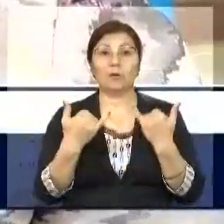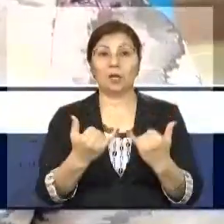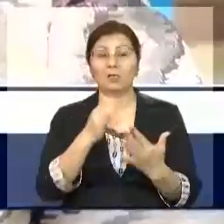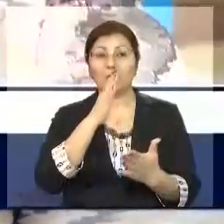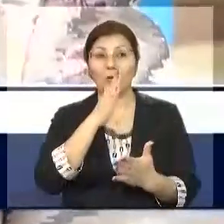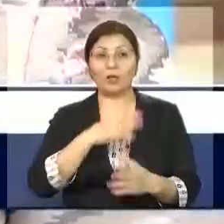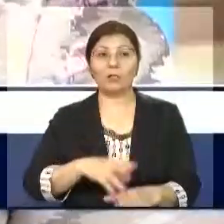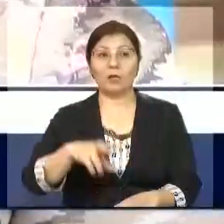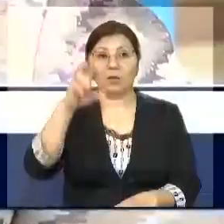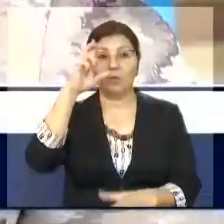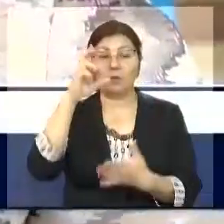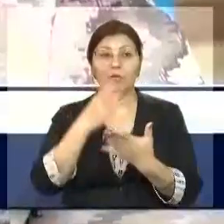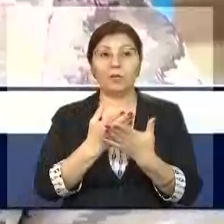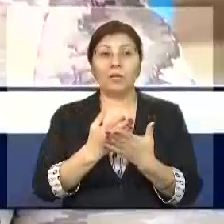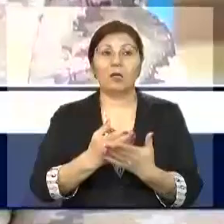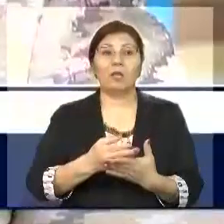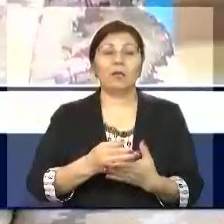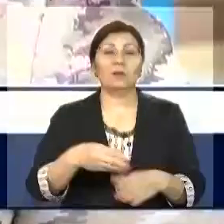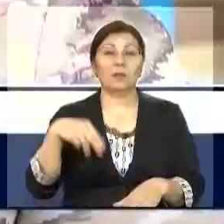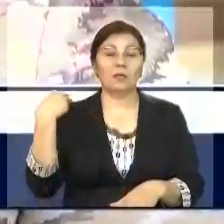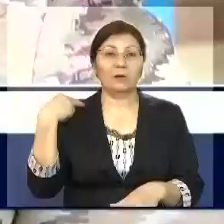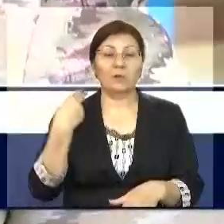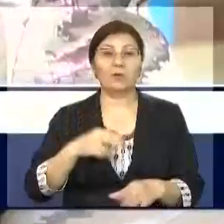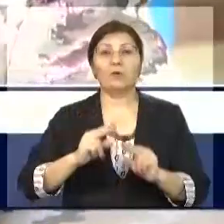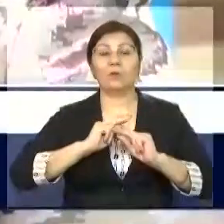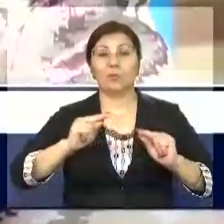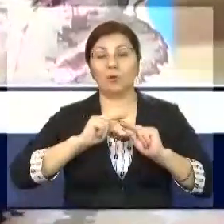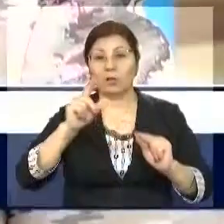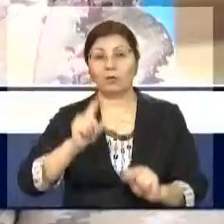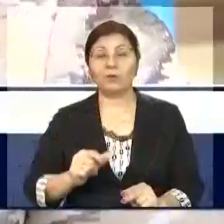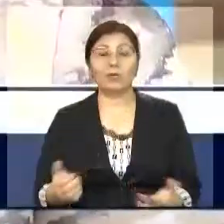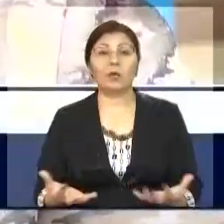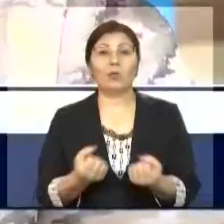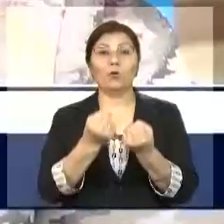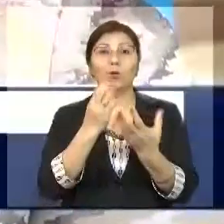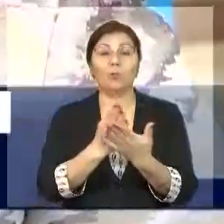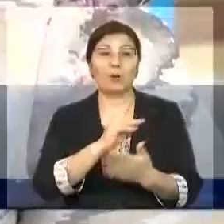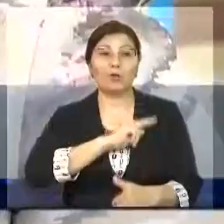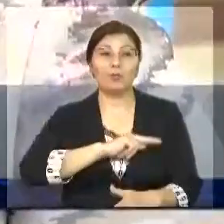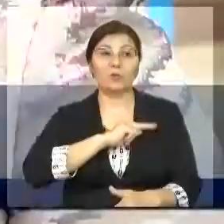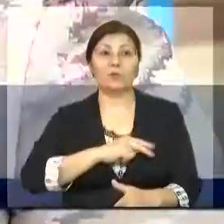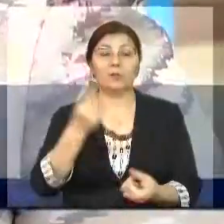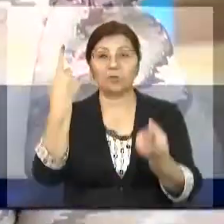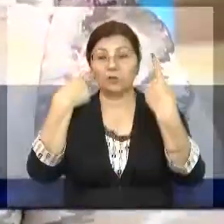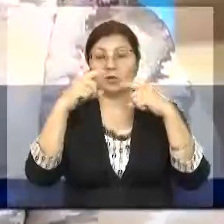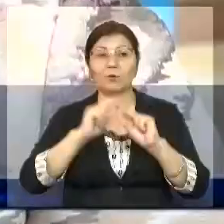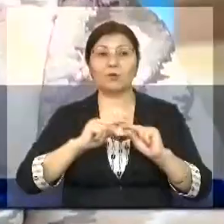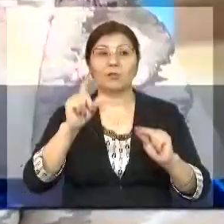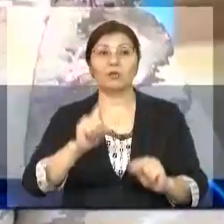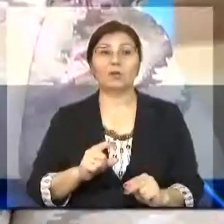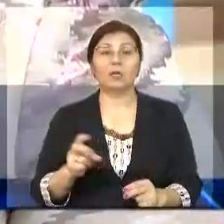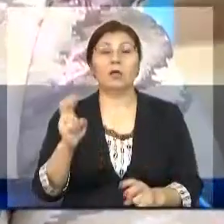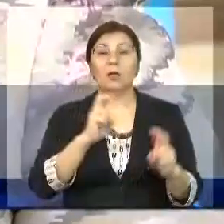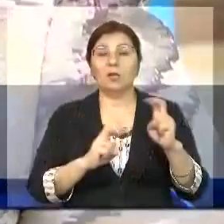таңда мемлекет тарапынан, елбасымыздың тарапынан да мұғалімдерге қолдау өте көп. Жұмыс жасаған шығармашыл мұғалімдерді,